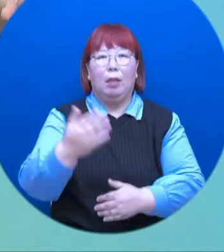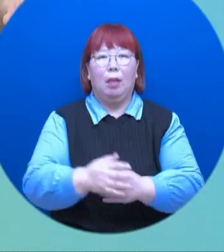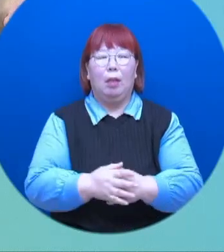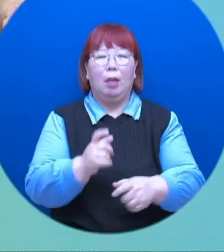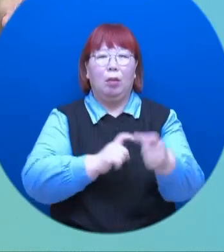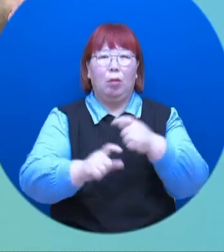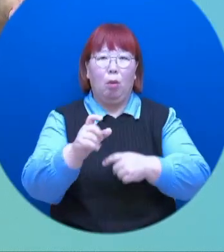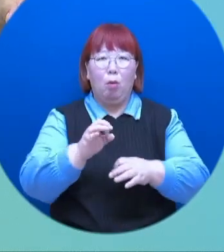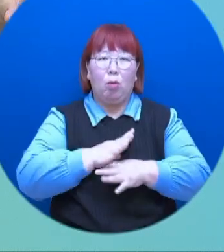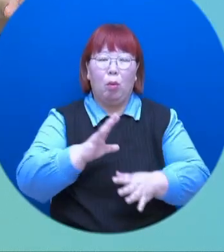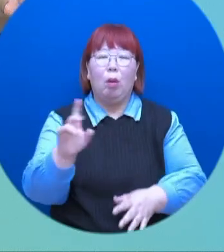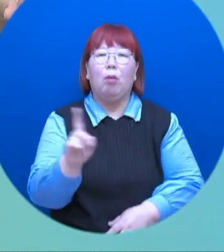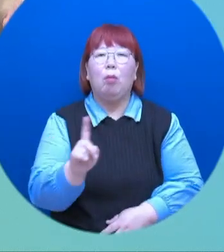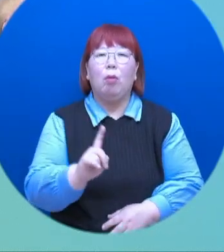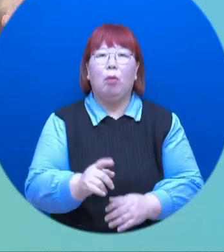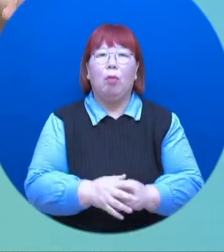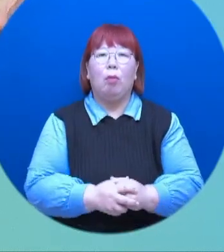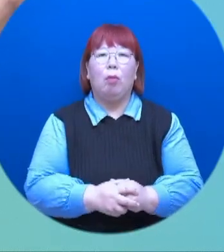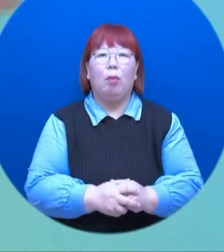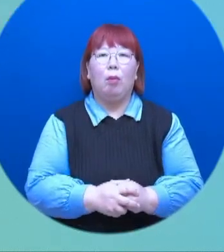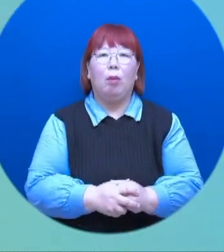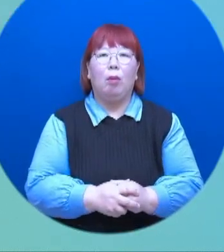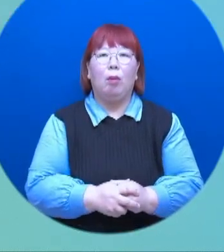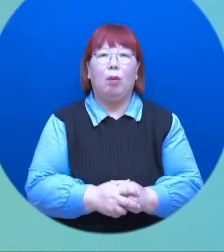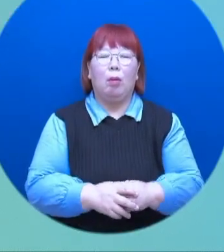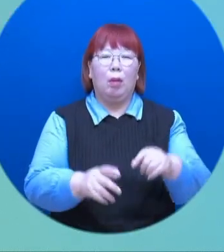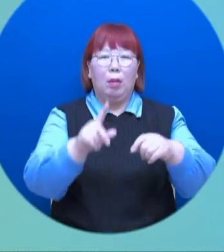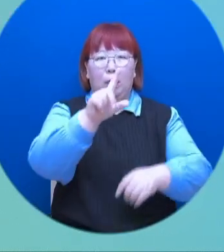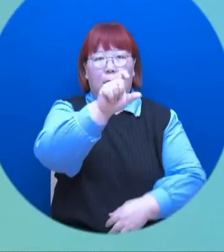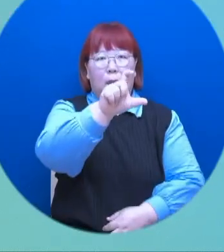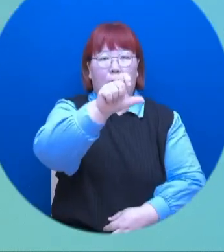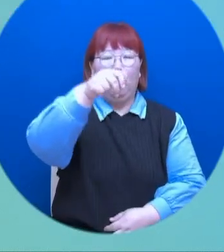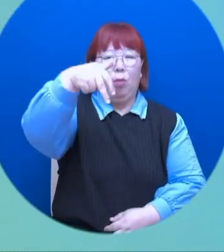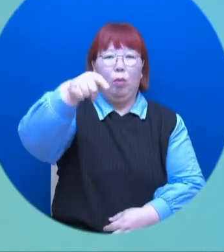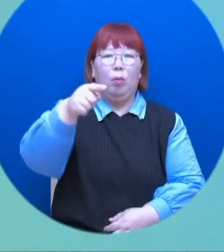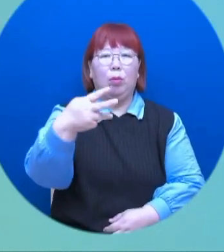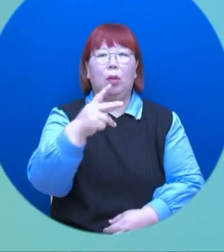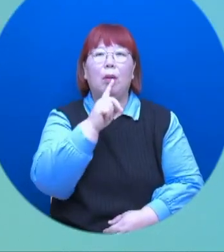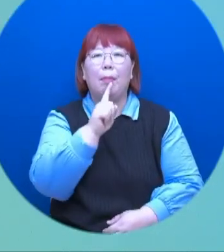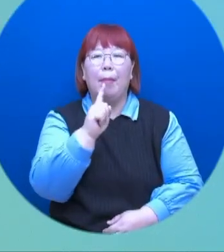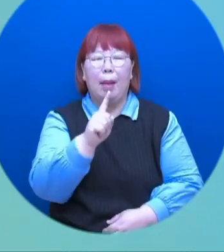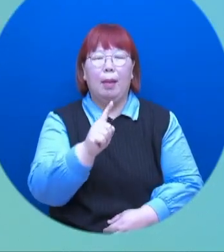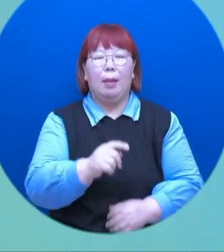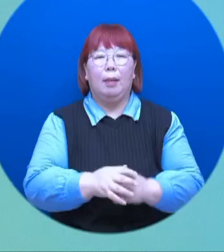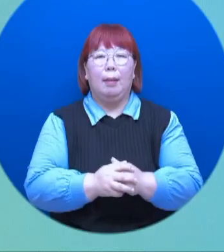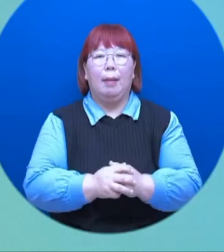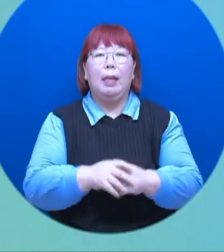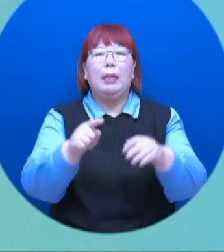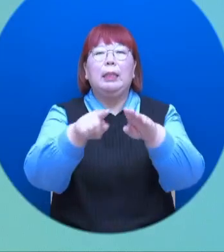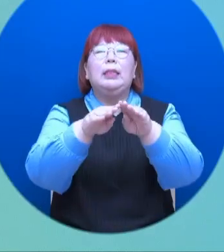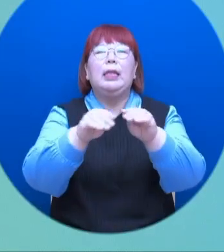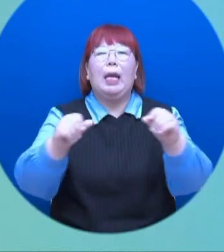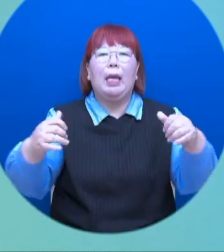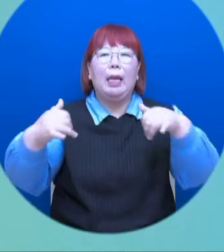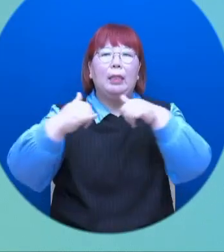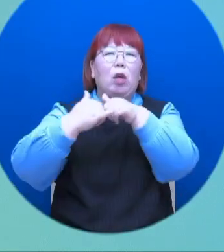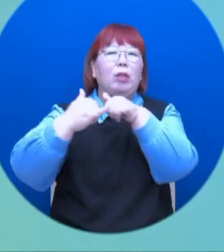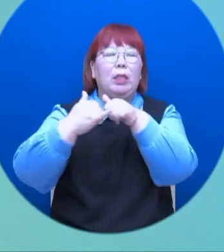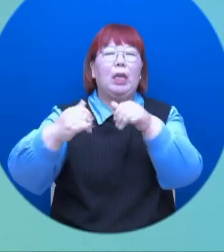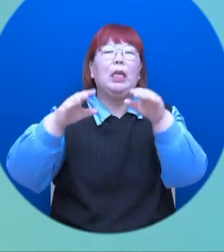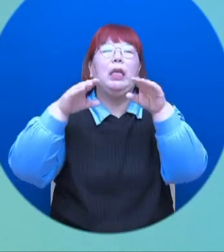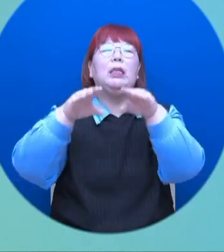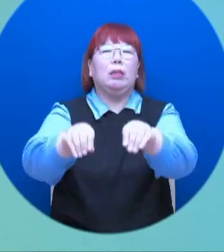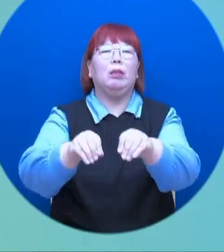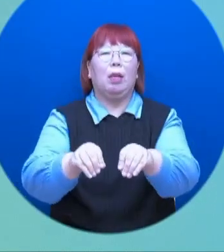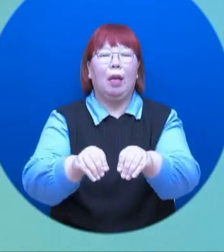놀라운 사실이 뭔지 아세요? 15절 마무리가 그 땅에 전쟁이 그쳤더라.